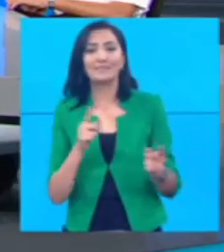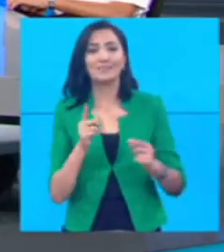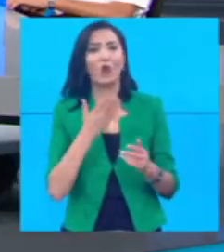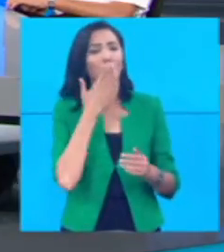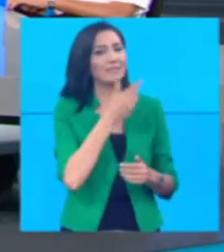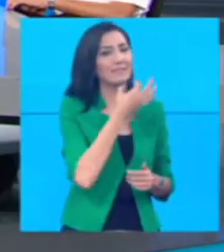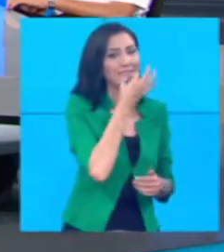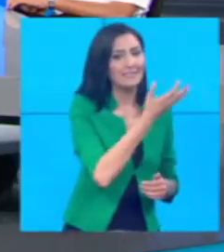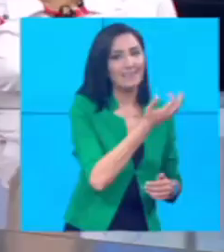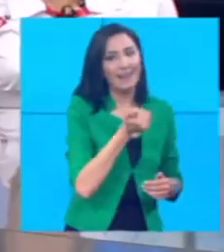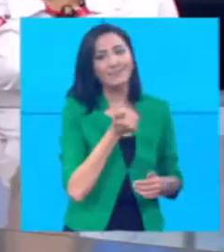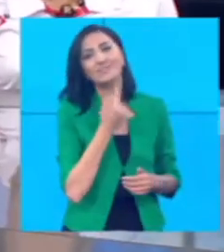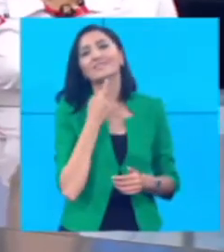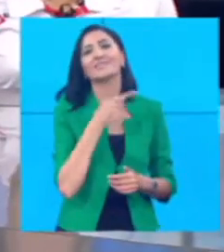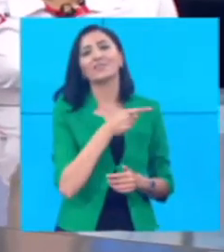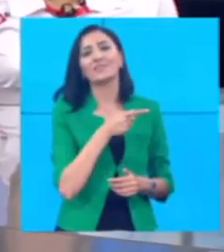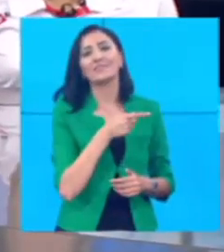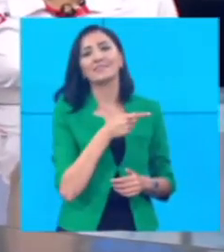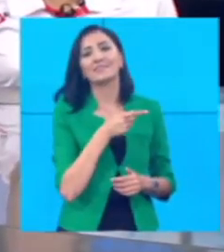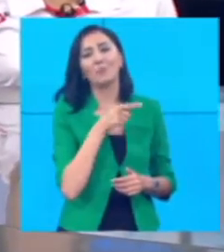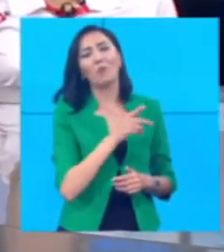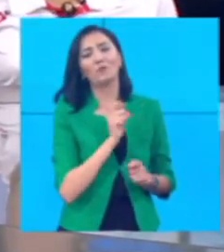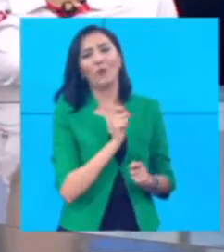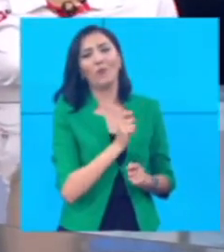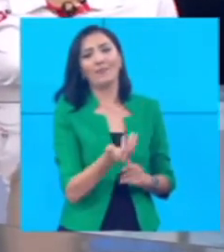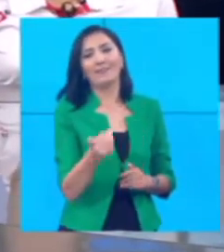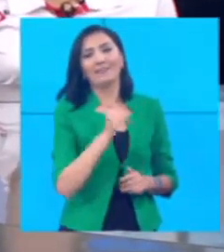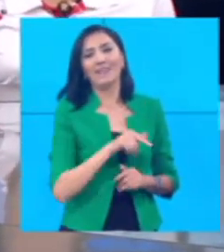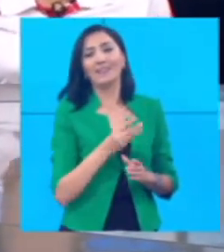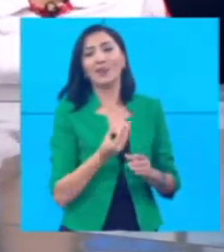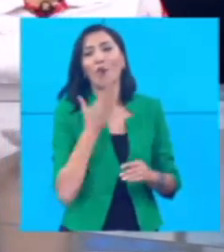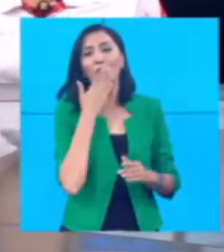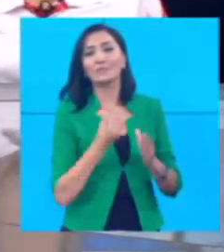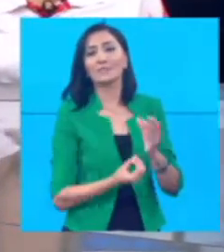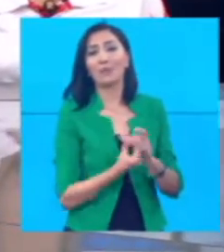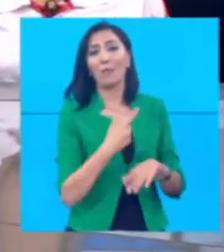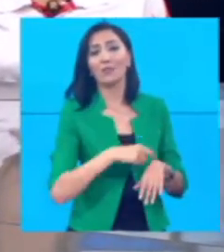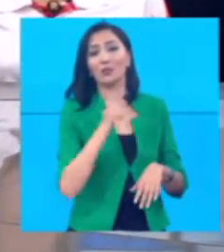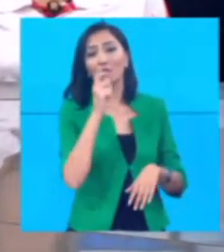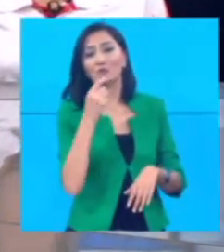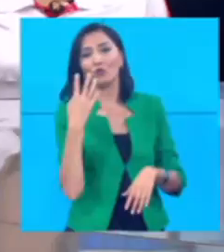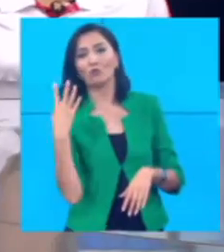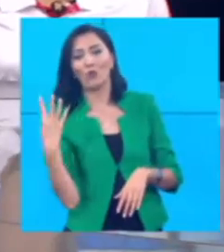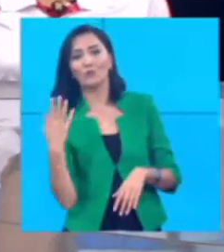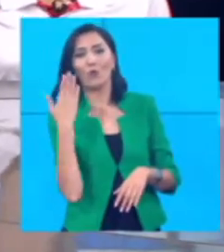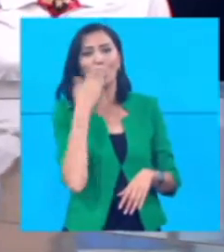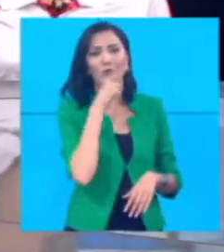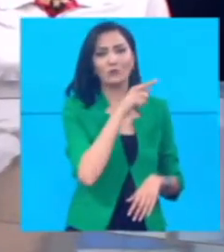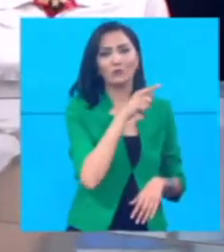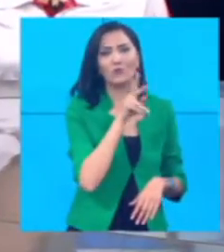yani. Okulundan izin alacağız. Okula i̇şte, olimpiyat yolu var sana diye. Öyle geldi. Sabah 9'dan işte 4'e kadar da